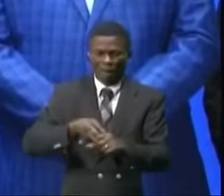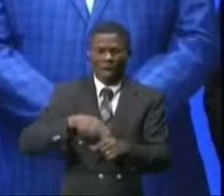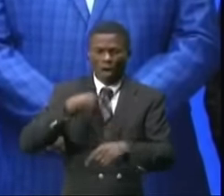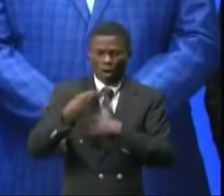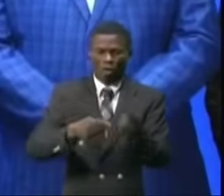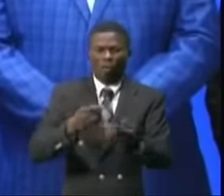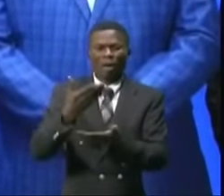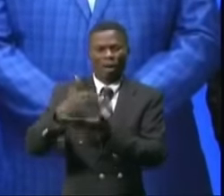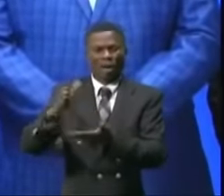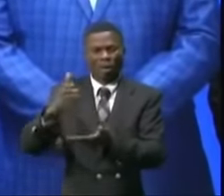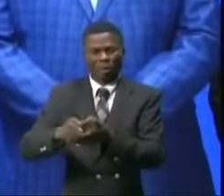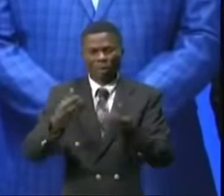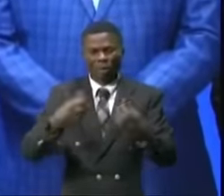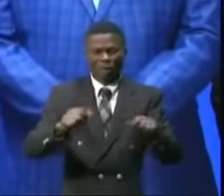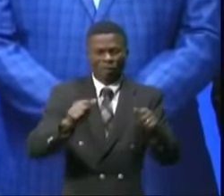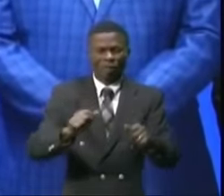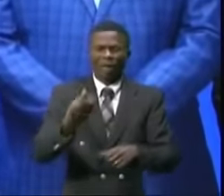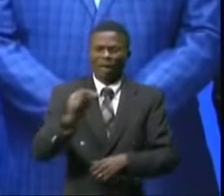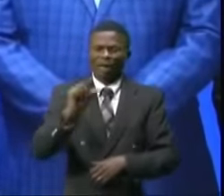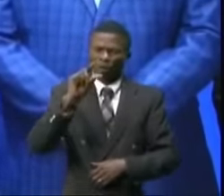distribuer du carburant au prix